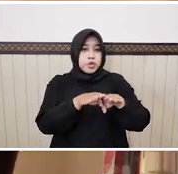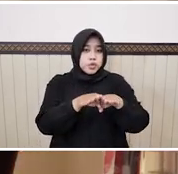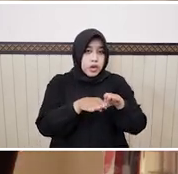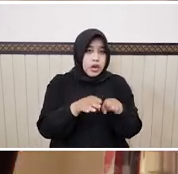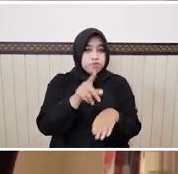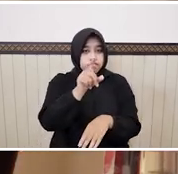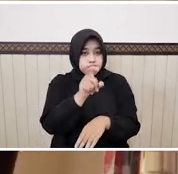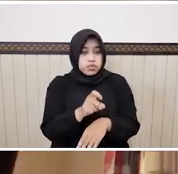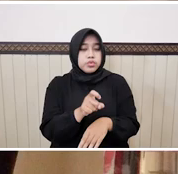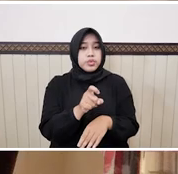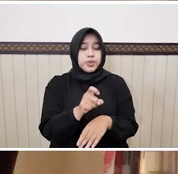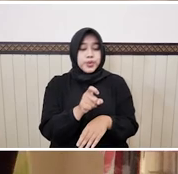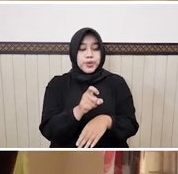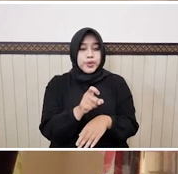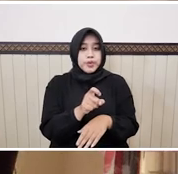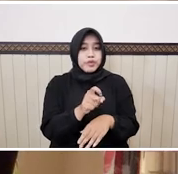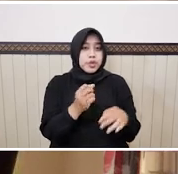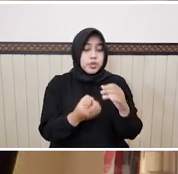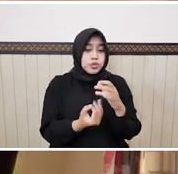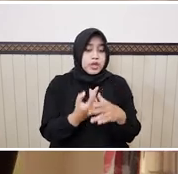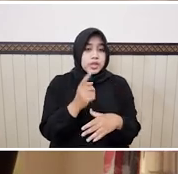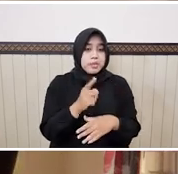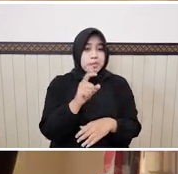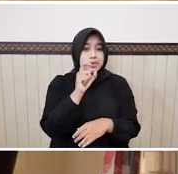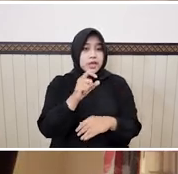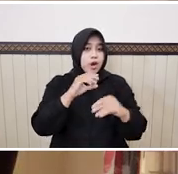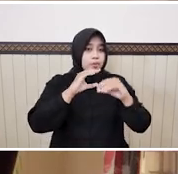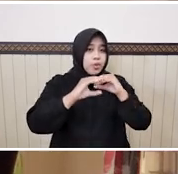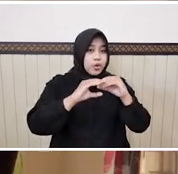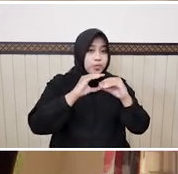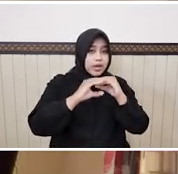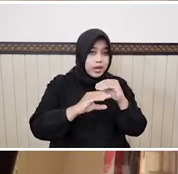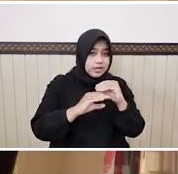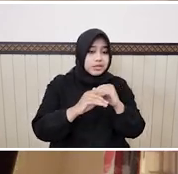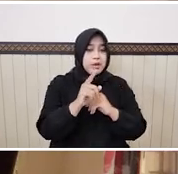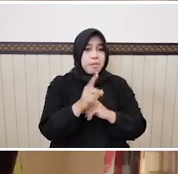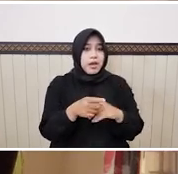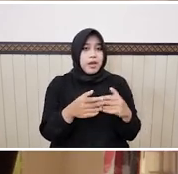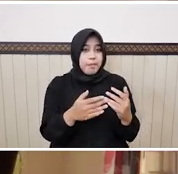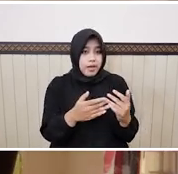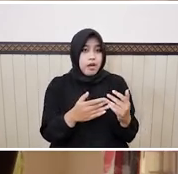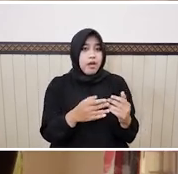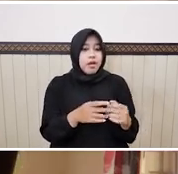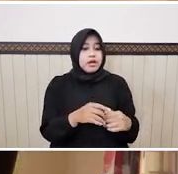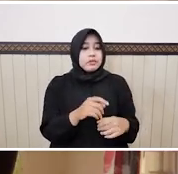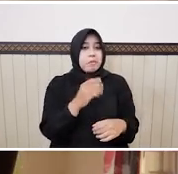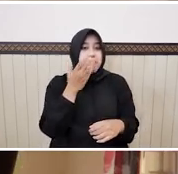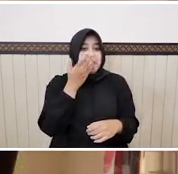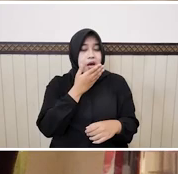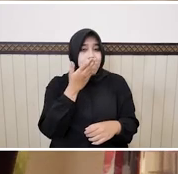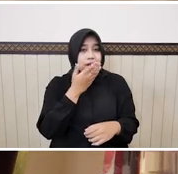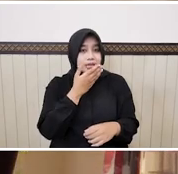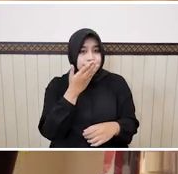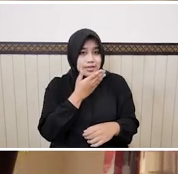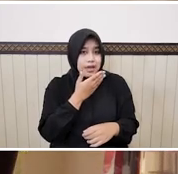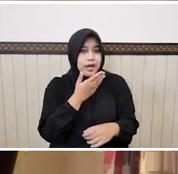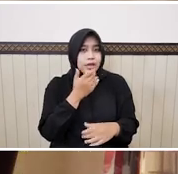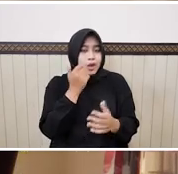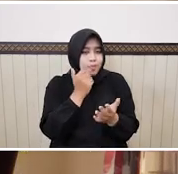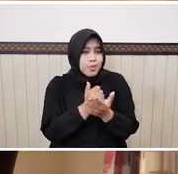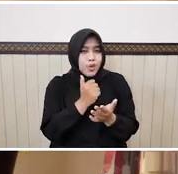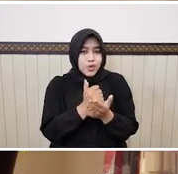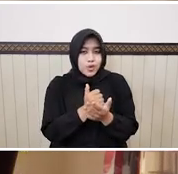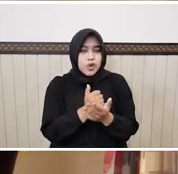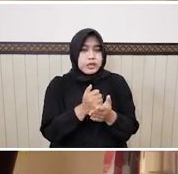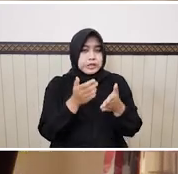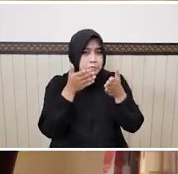diperluas diterapkan ini karena cara dia berkomunikasi menggunakan bahasa yang sangat-sangat